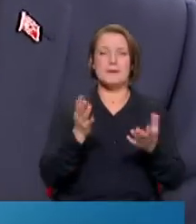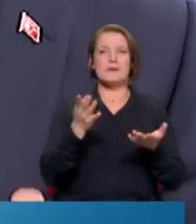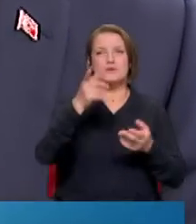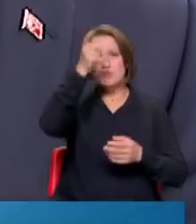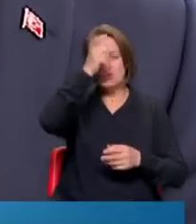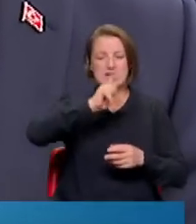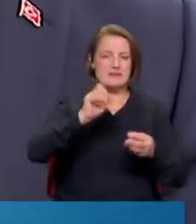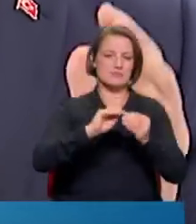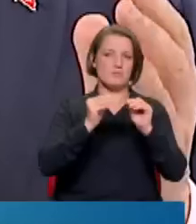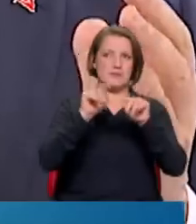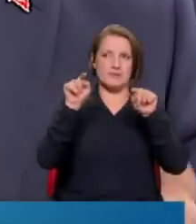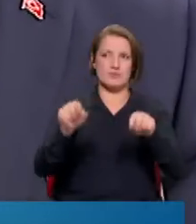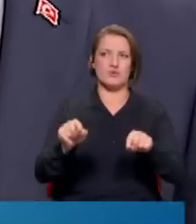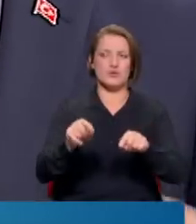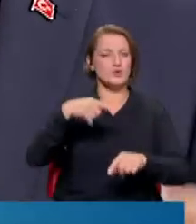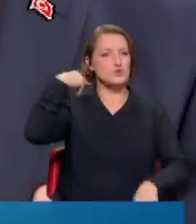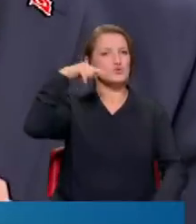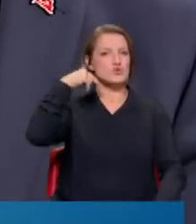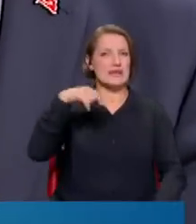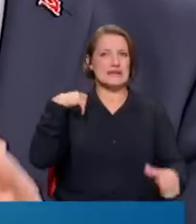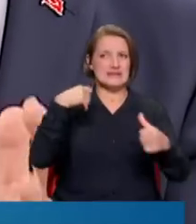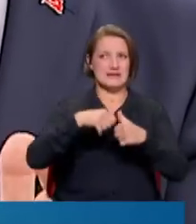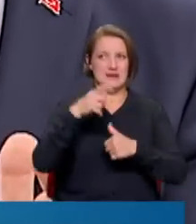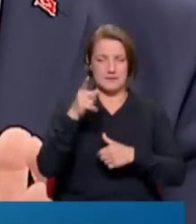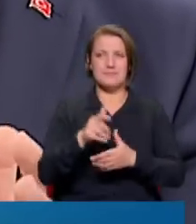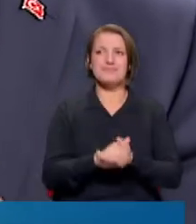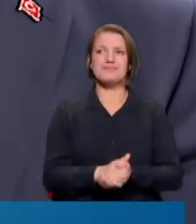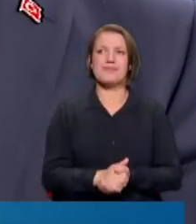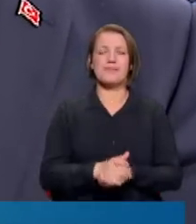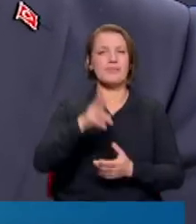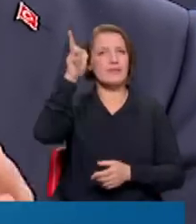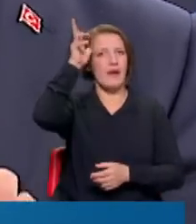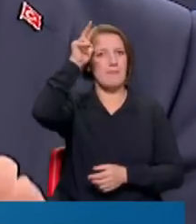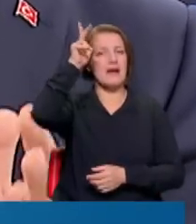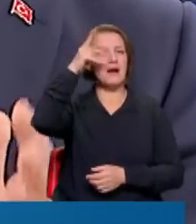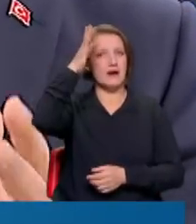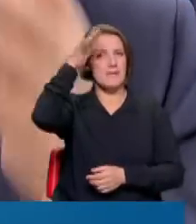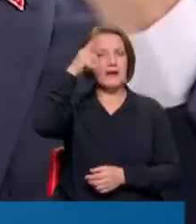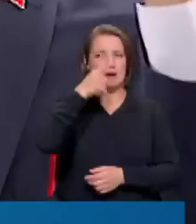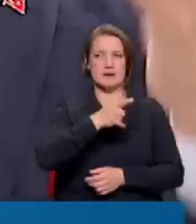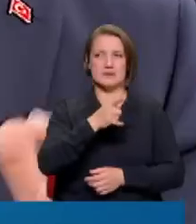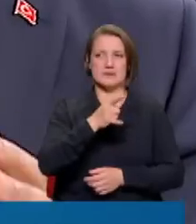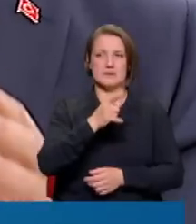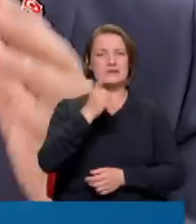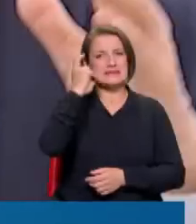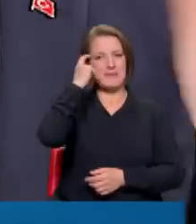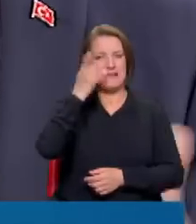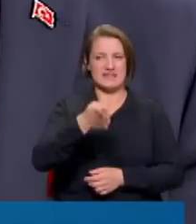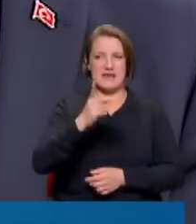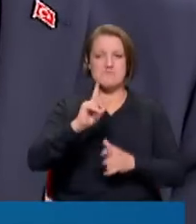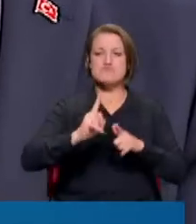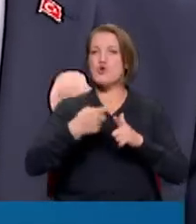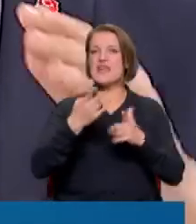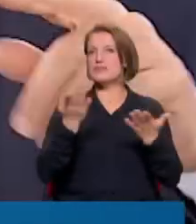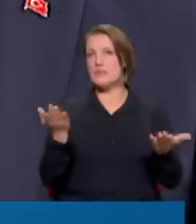sorunu bu bu B şimdi Suriye Şimdi tekrar haritalar çizildiğinde ABD'nin e öngördüğü Proje